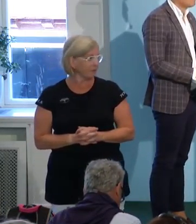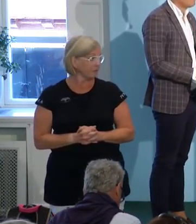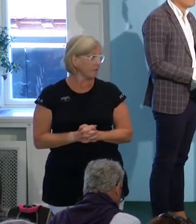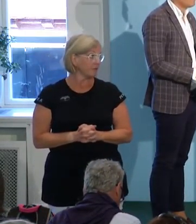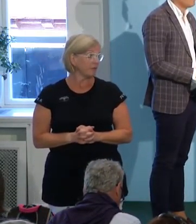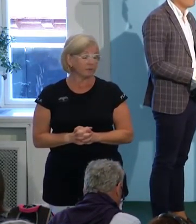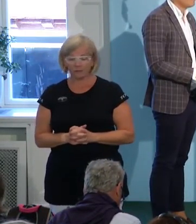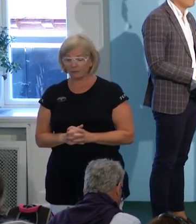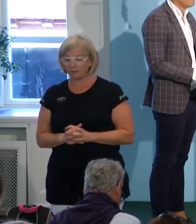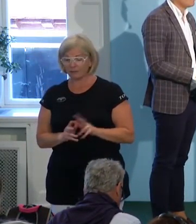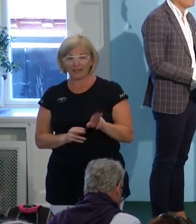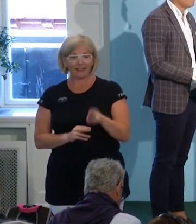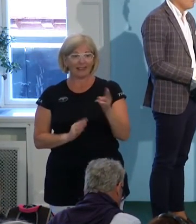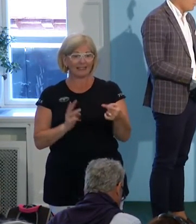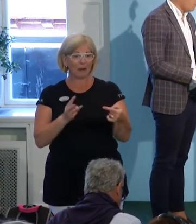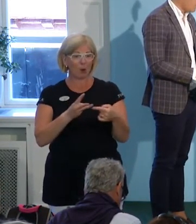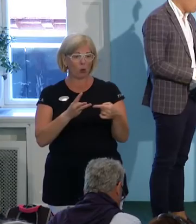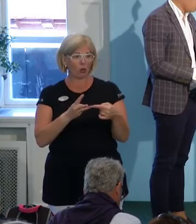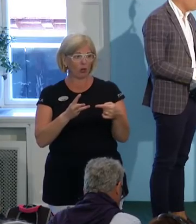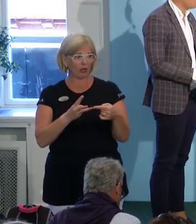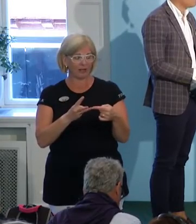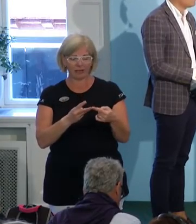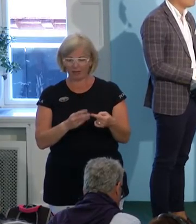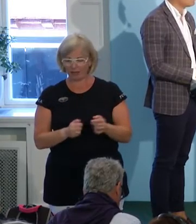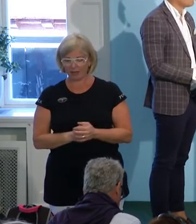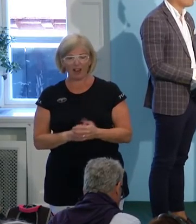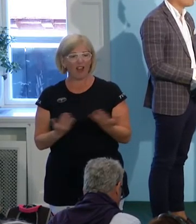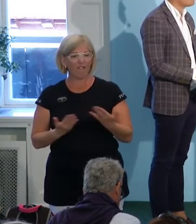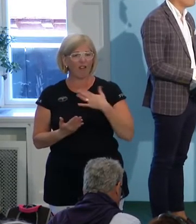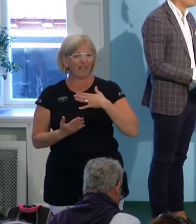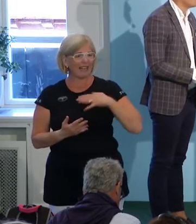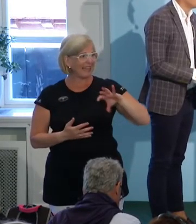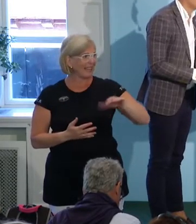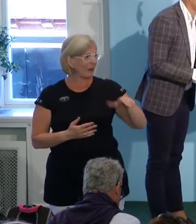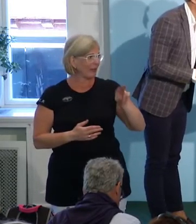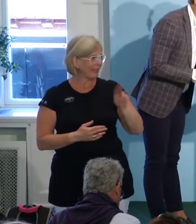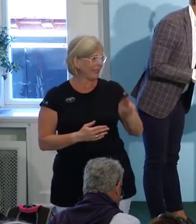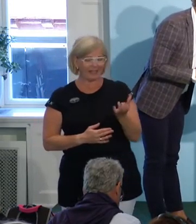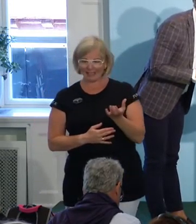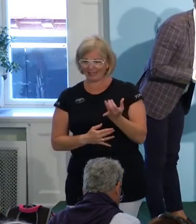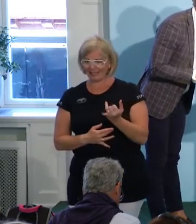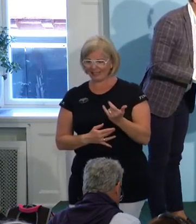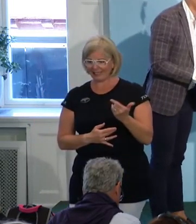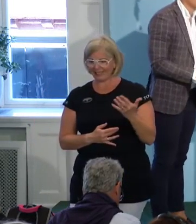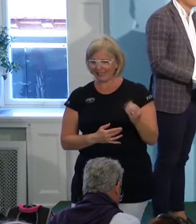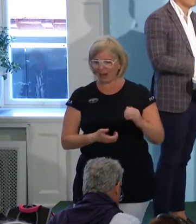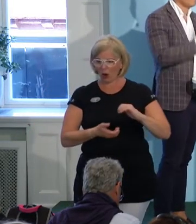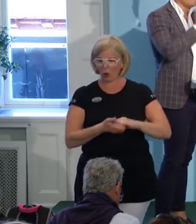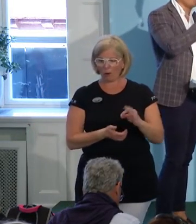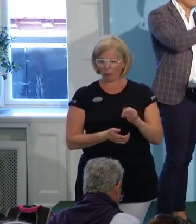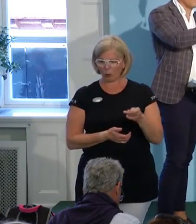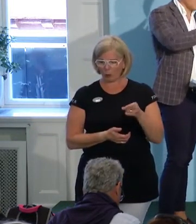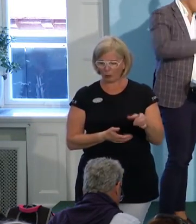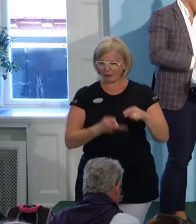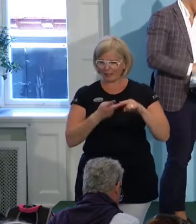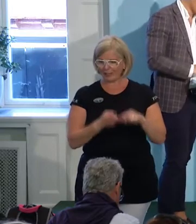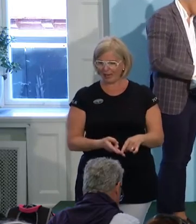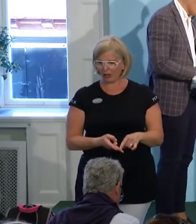Då ska vi gå in på nästa block som vi har döpt till Vad vill regionen egentligen? Då ska vi vilja bjuda upp Cecilia och Pontus igen, men även